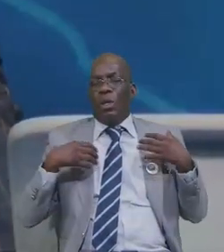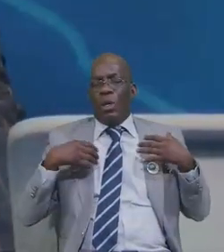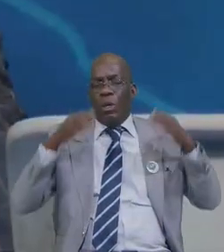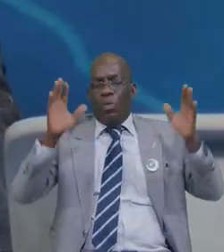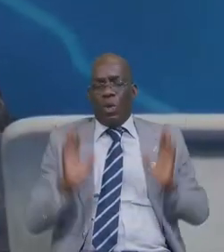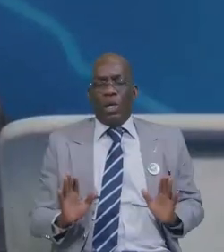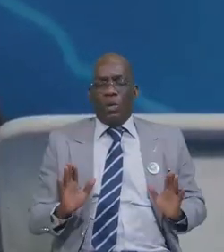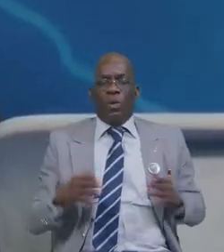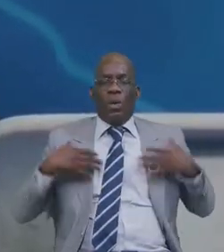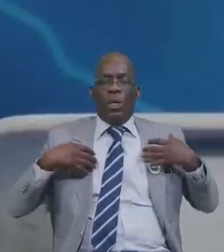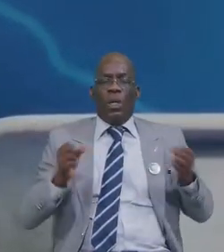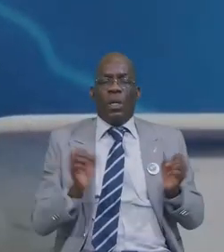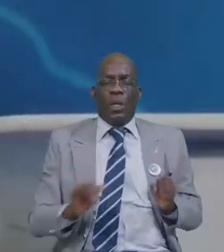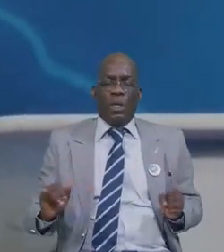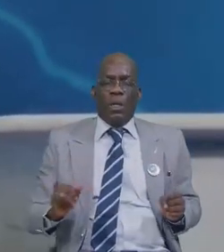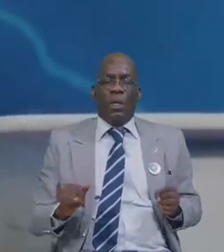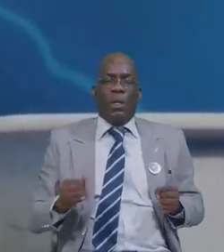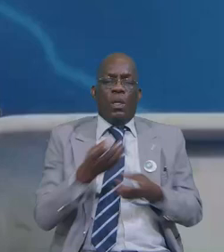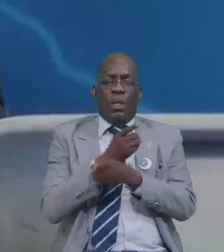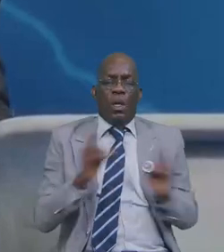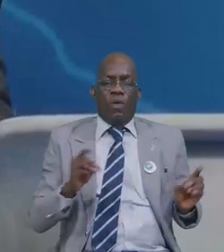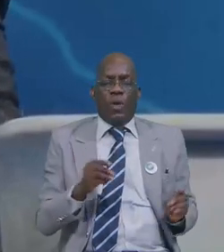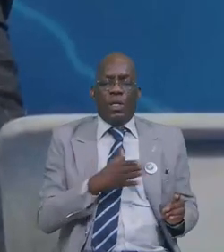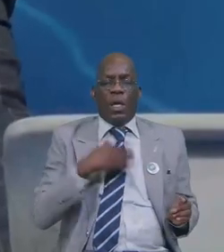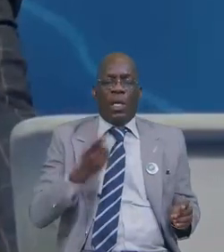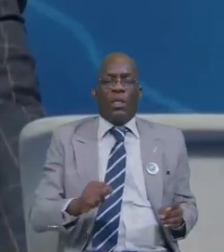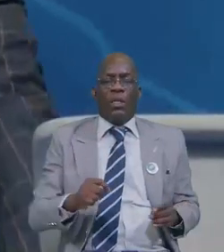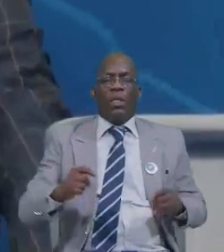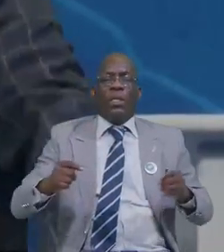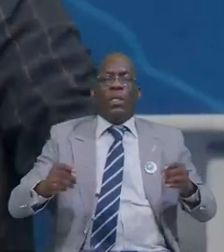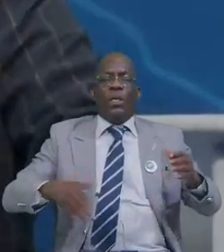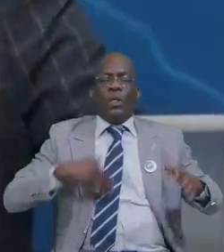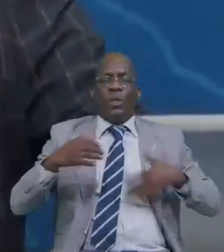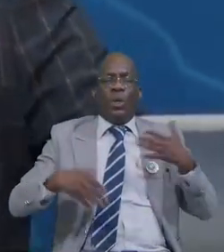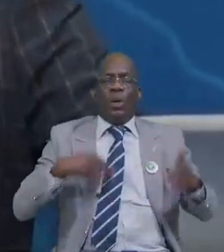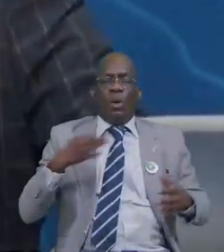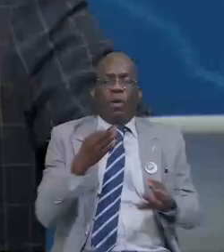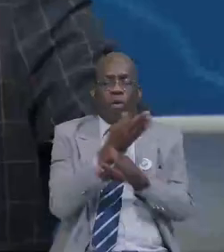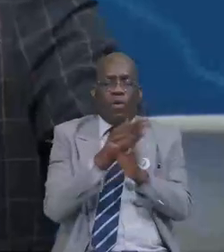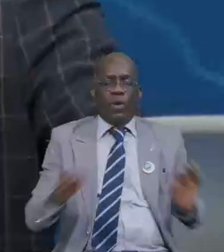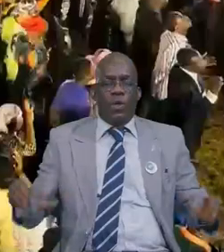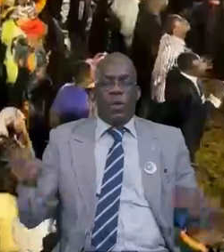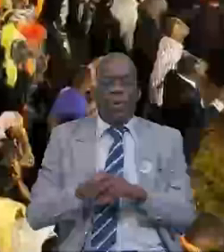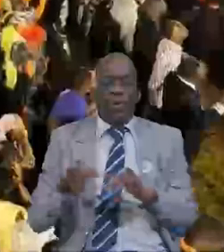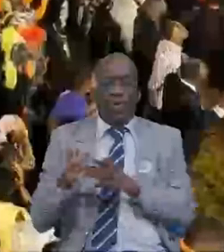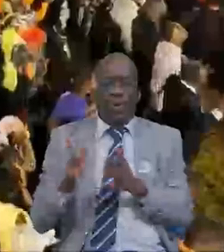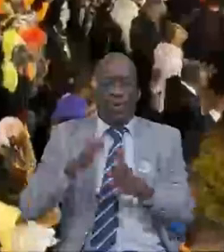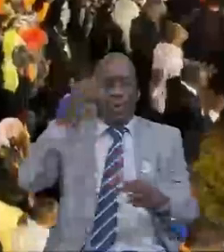y ait la guérison, qu'il y ait la délivrance et la joie de la libération au nom